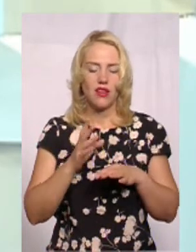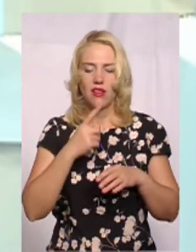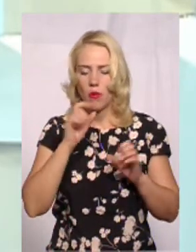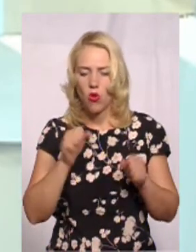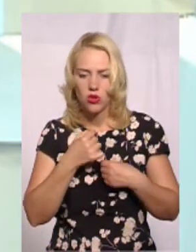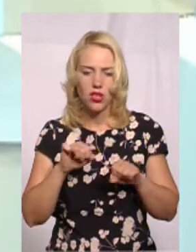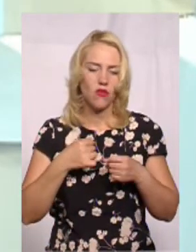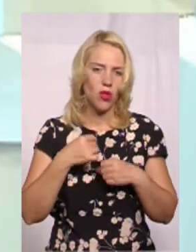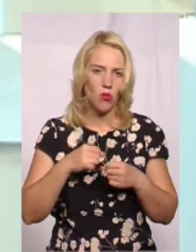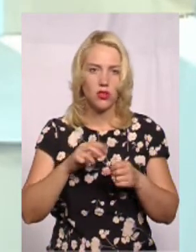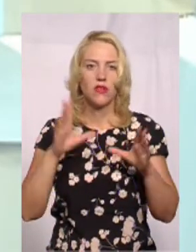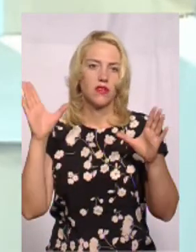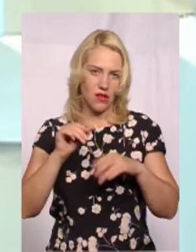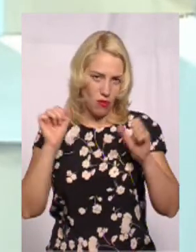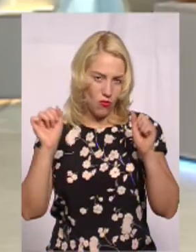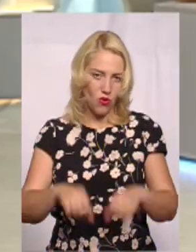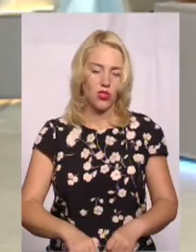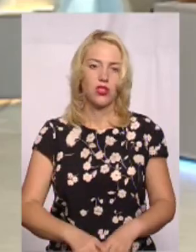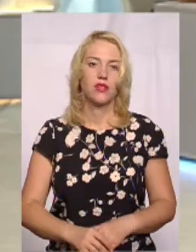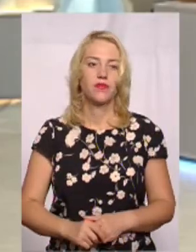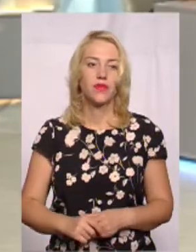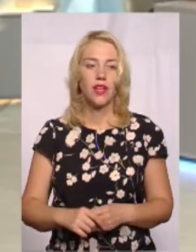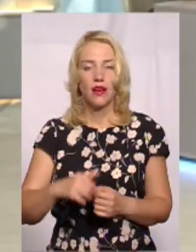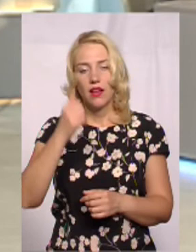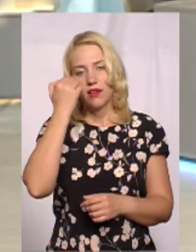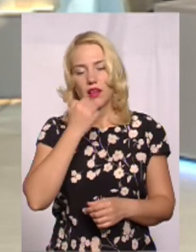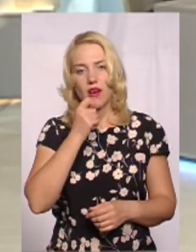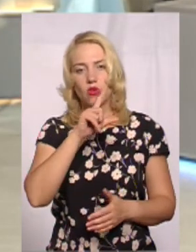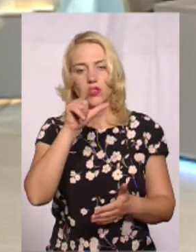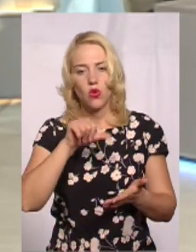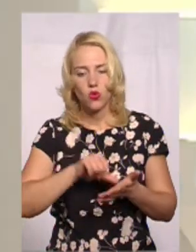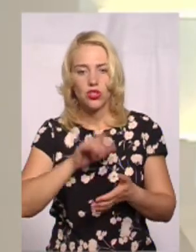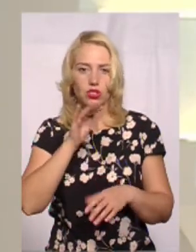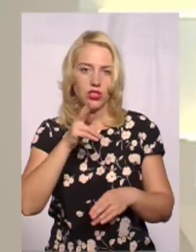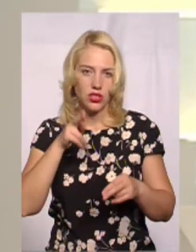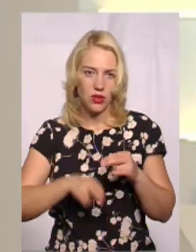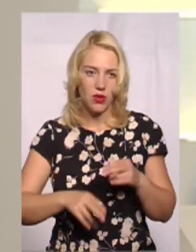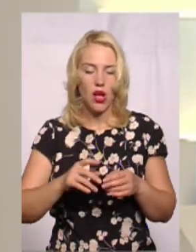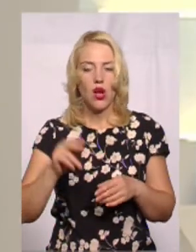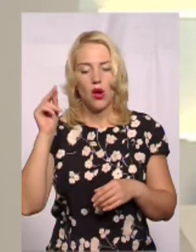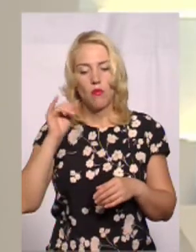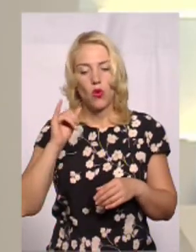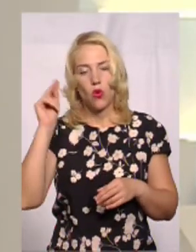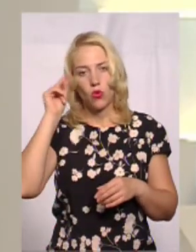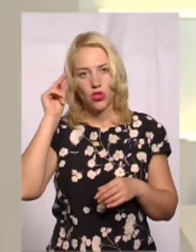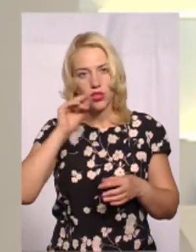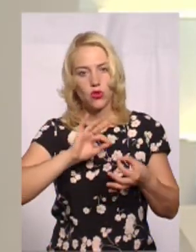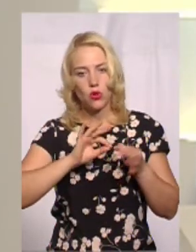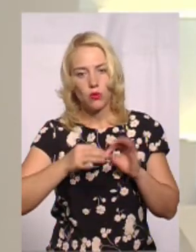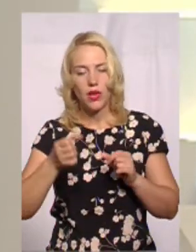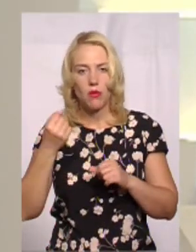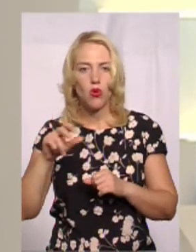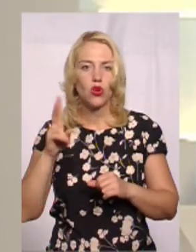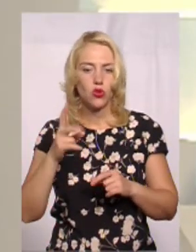ставати призерами. Все можливо. Ну, дякую вам за участь, панове. Наш час добіг кінця. Про учнівські олімпіади, перемоги і хто за